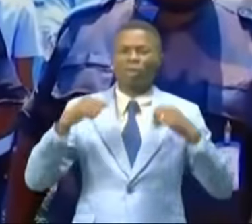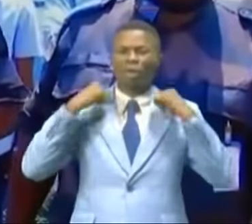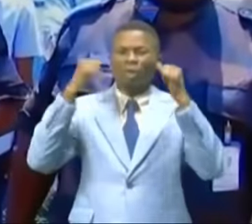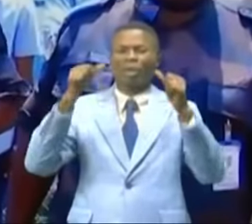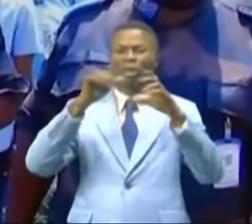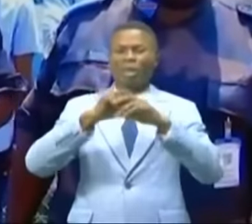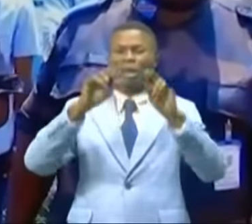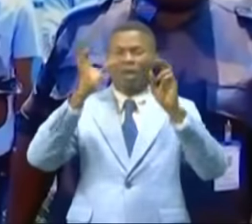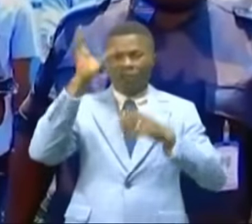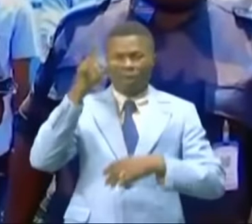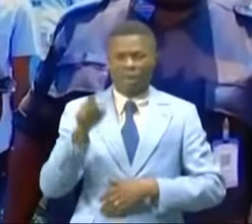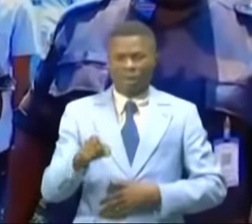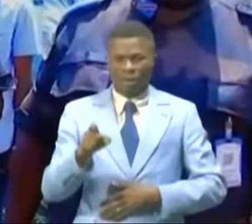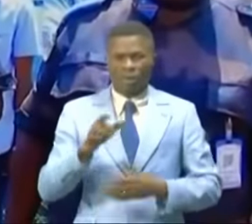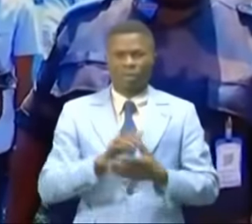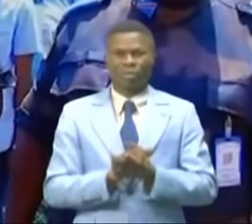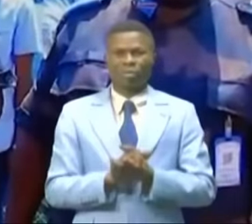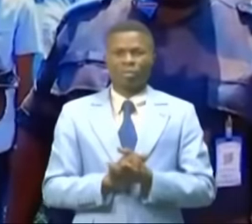voix,